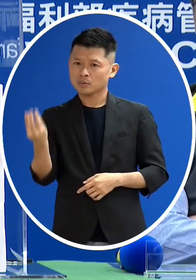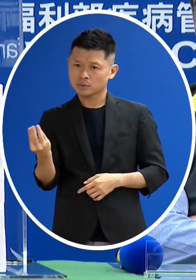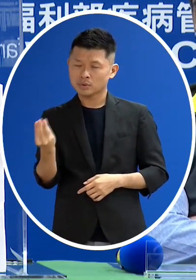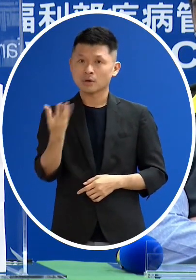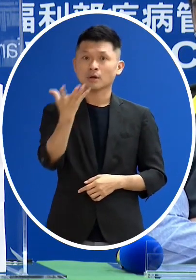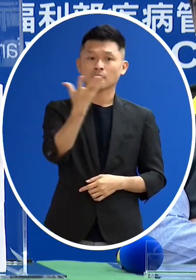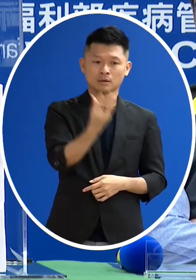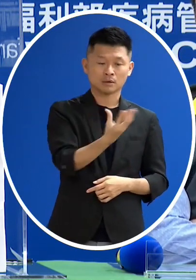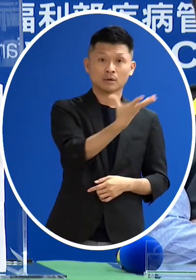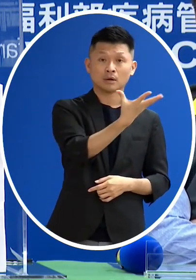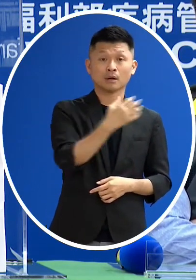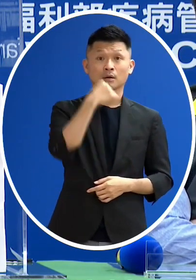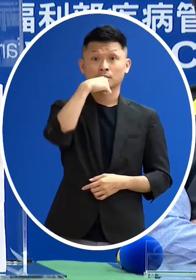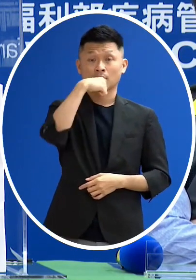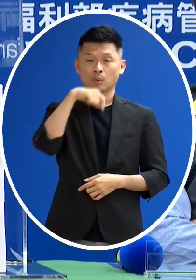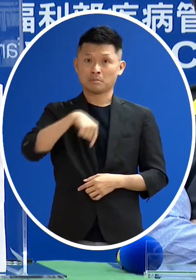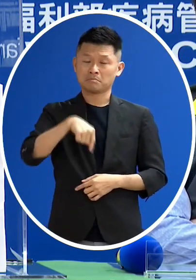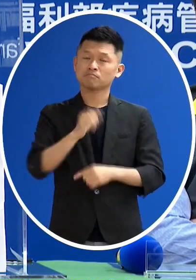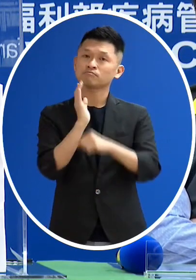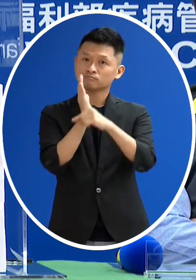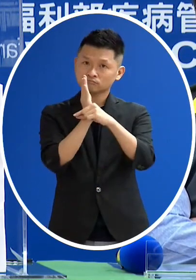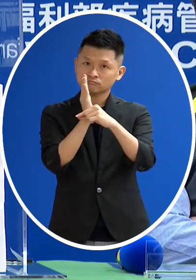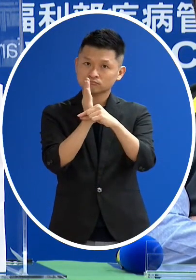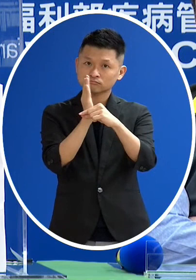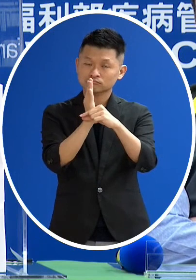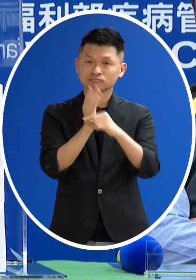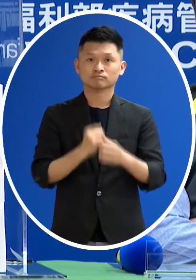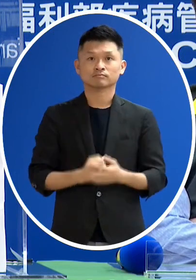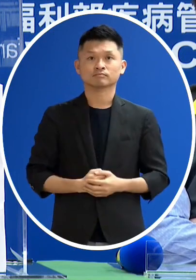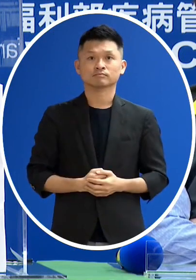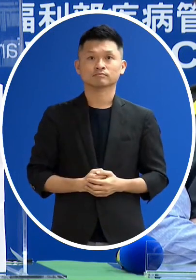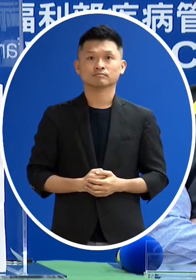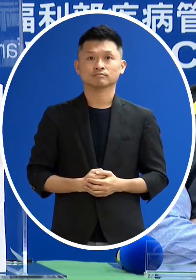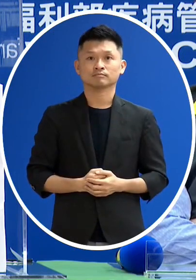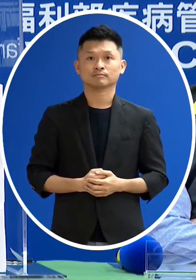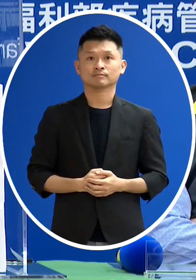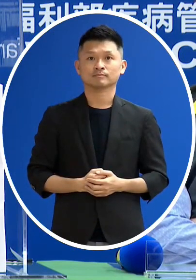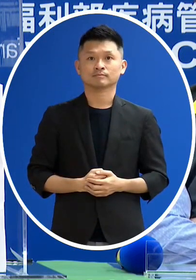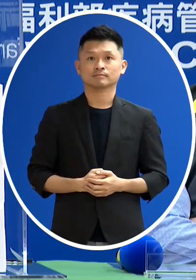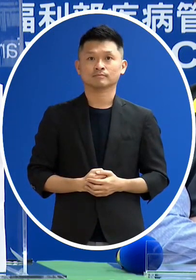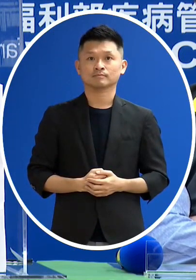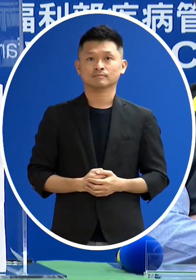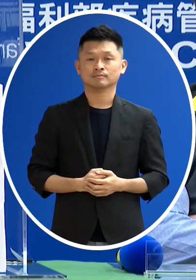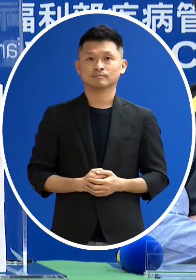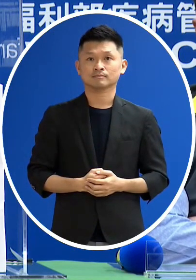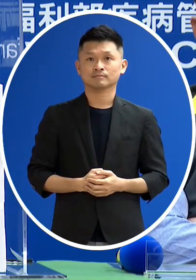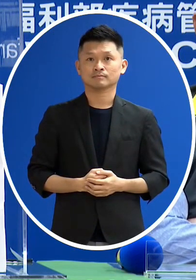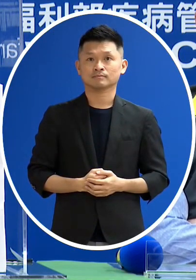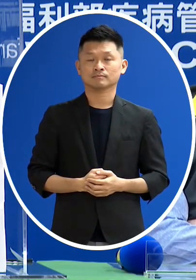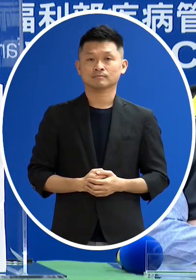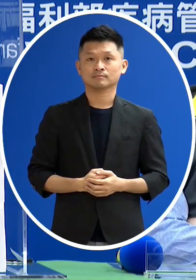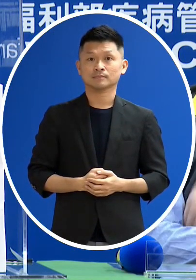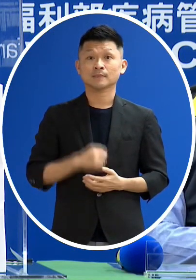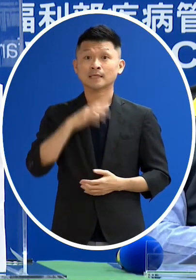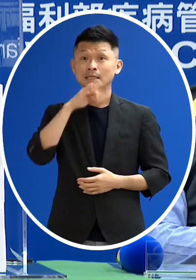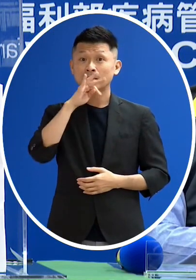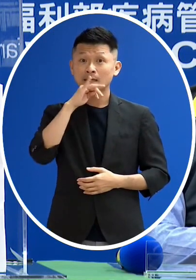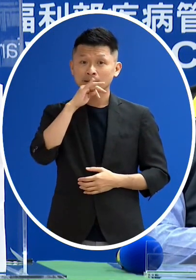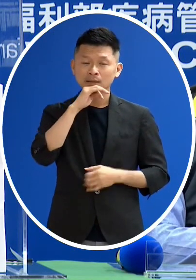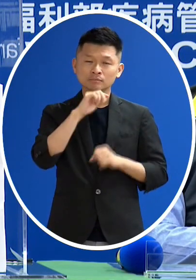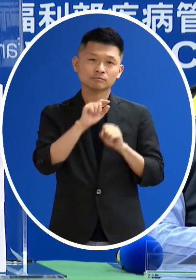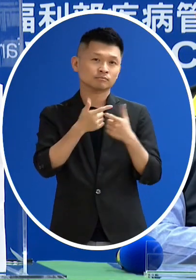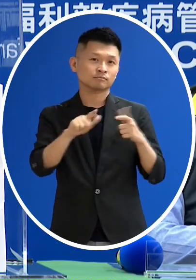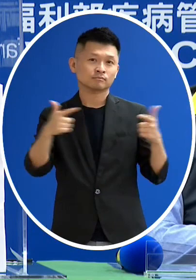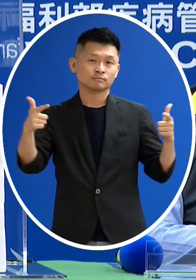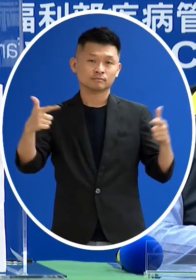那台湾大概位于在中间，位于在中间这样的数目。那当然跟这个，这是不分年龄施